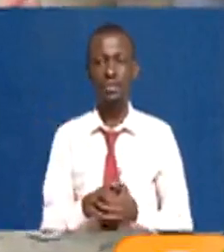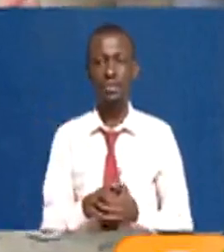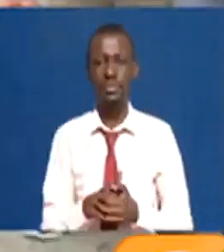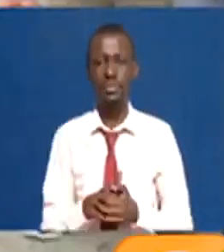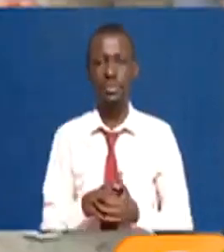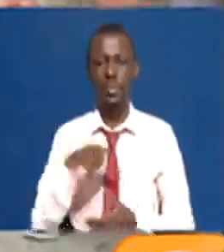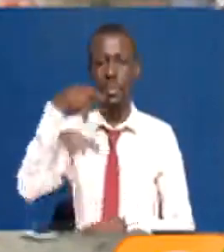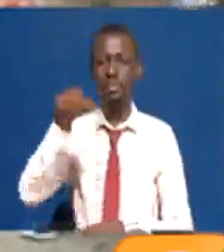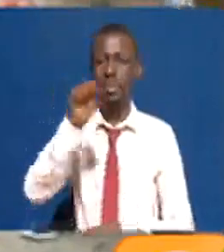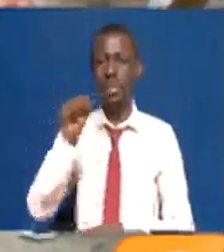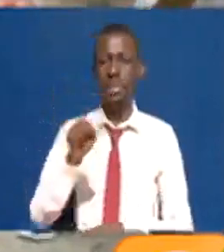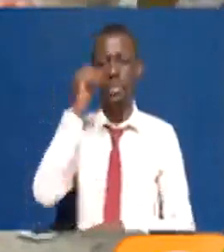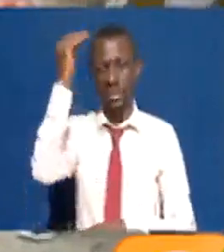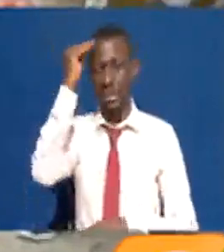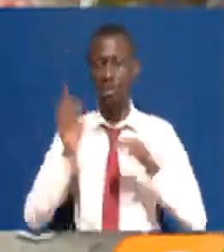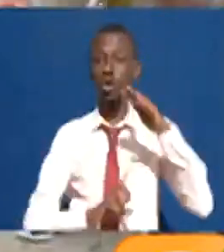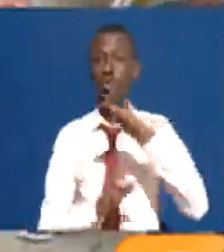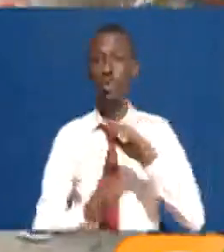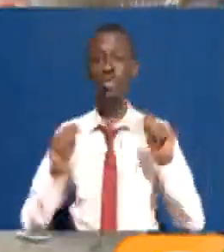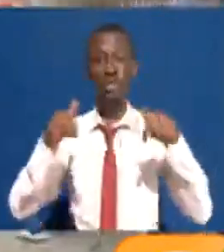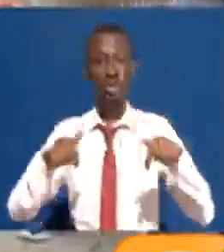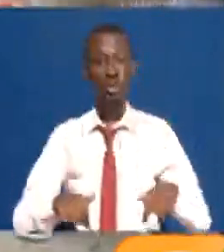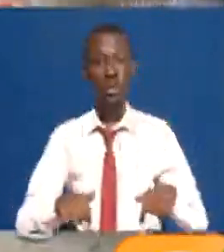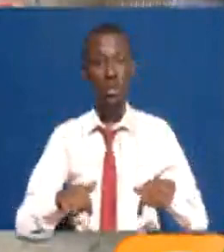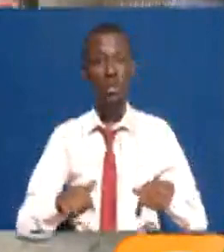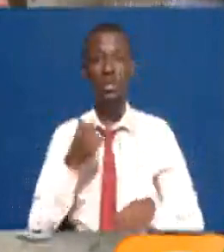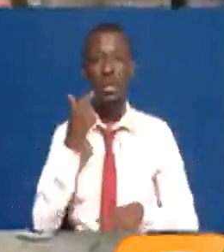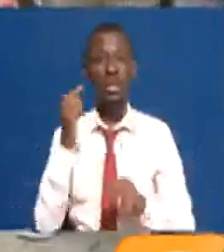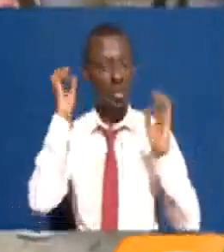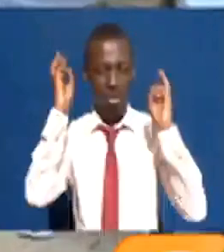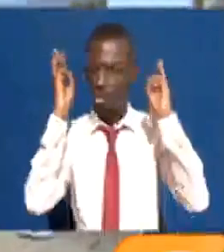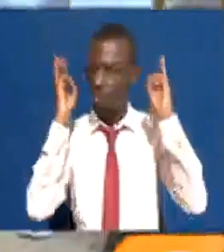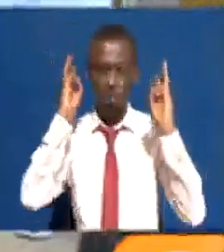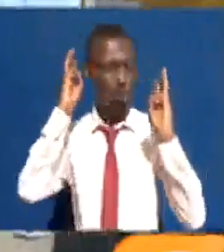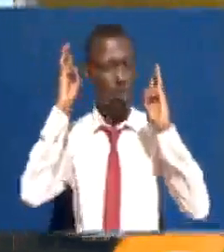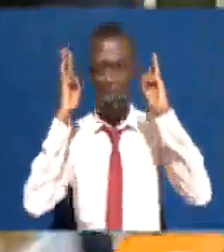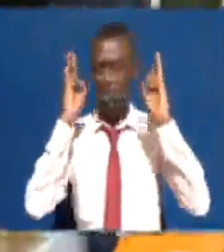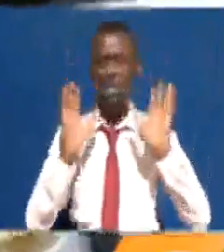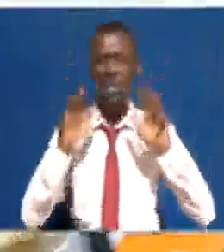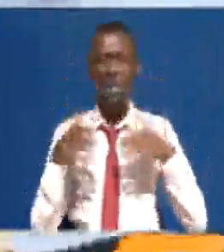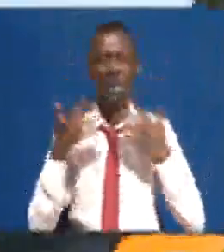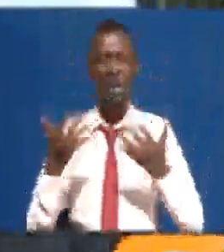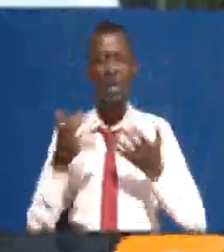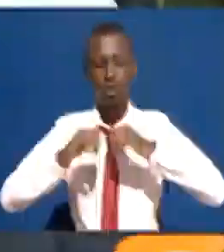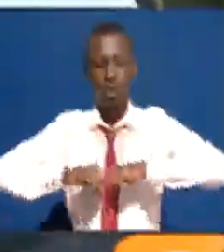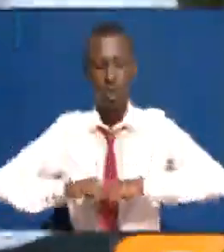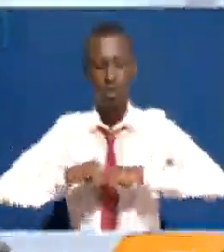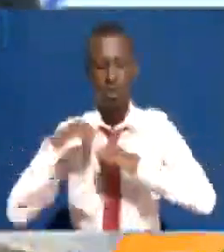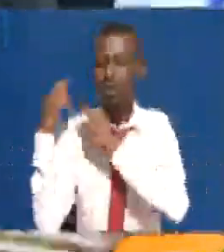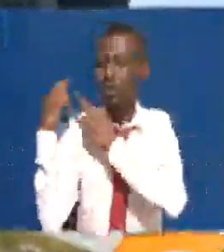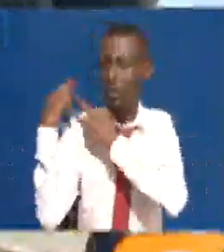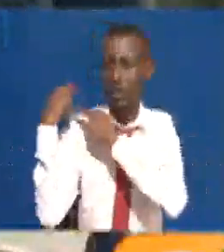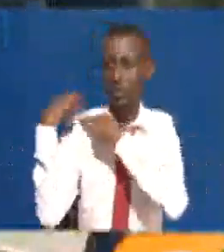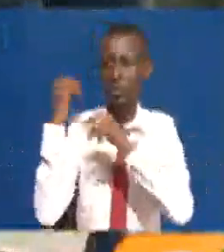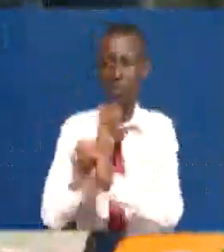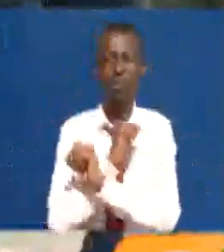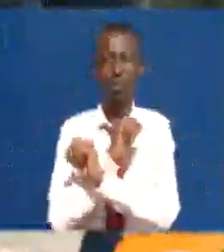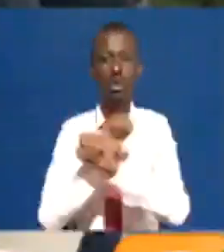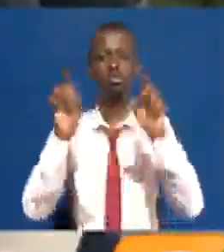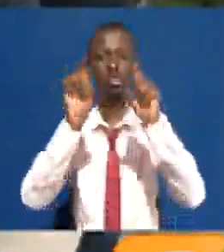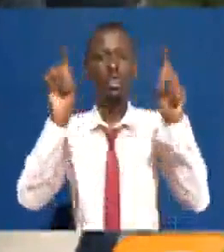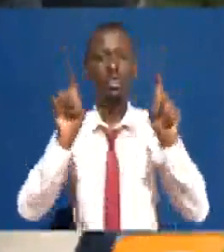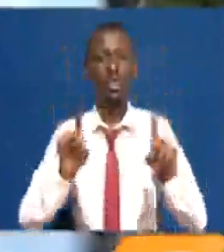wizara ya elimu Belio Kipsang hii leo aliashiria wasiwasi wake wa jinsi ambavyo maafisa waliotwikwa jukumu la kulinda